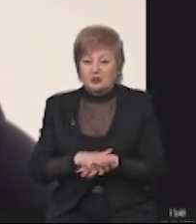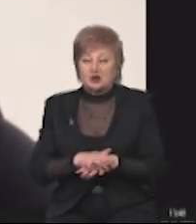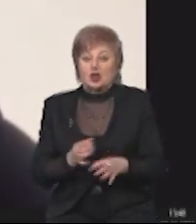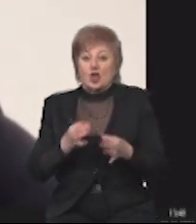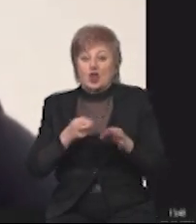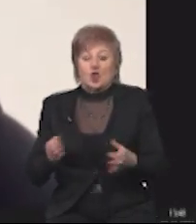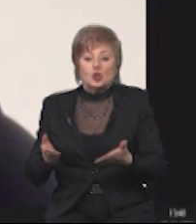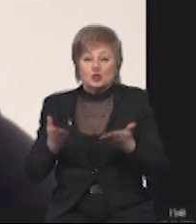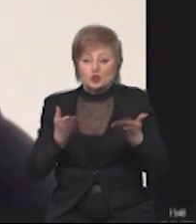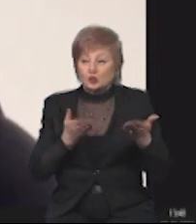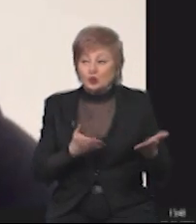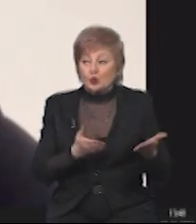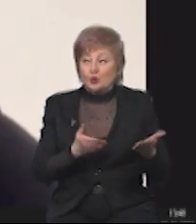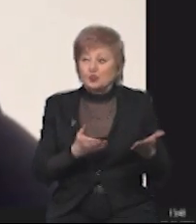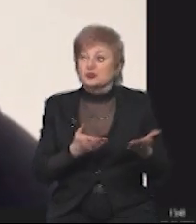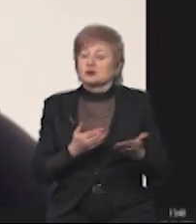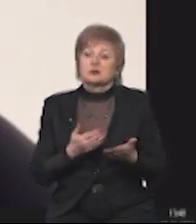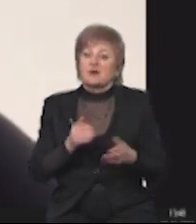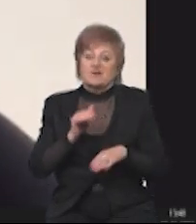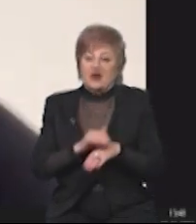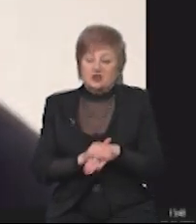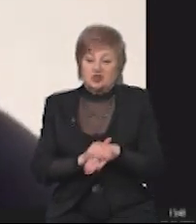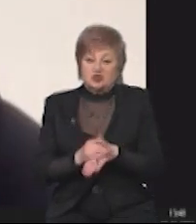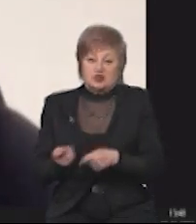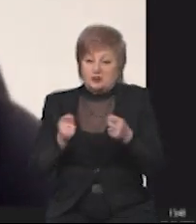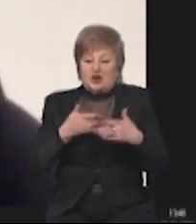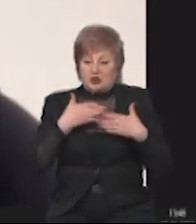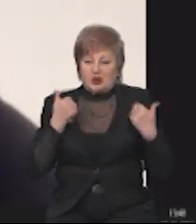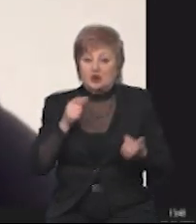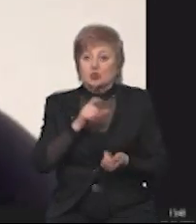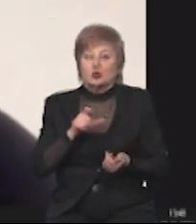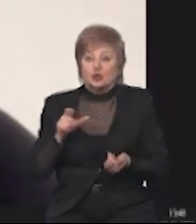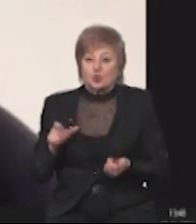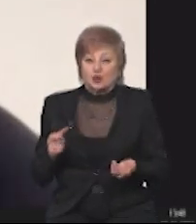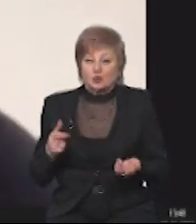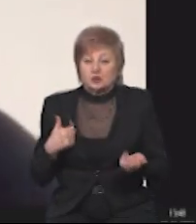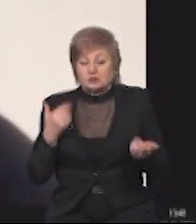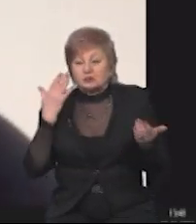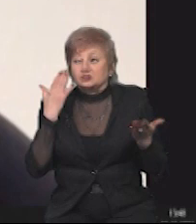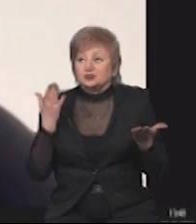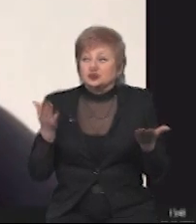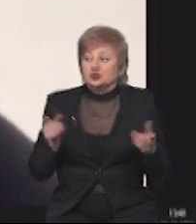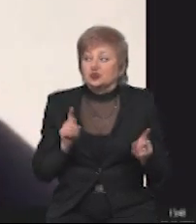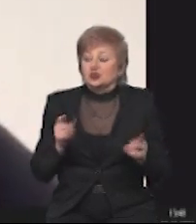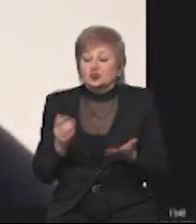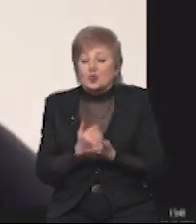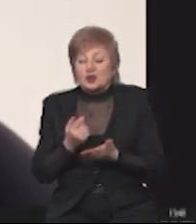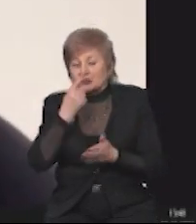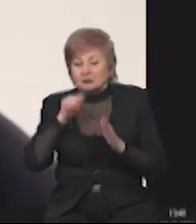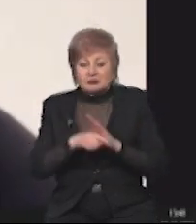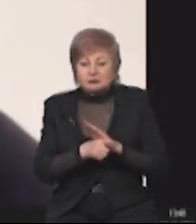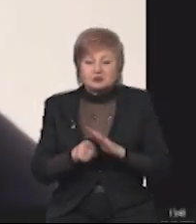конечному продавцу практически нет. Люди находят лазейки как-то через какие-то склады